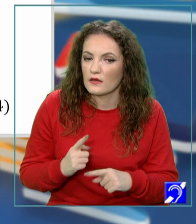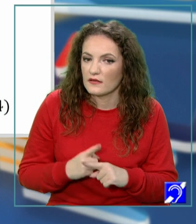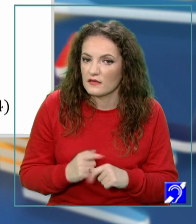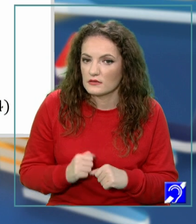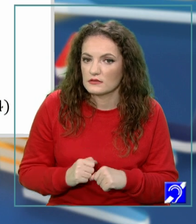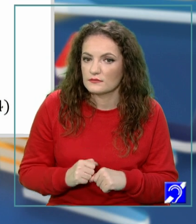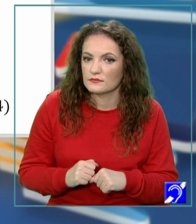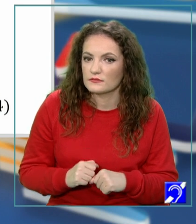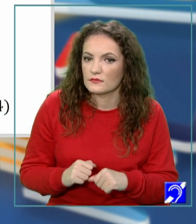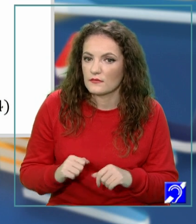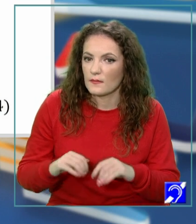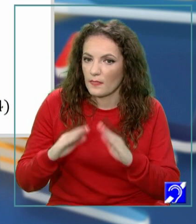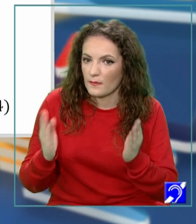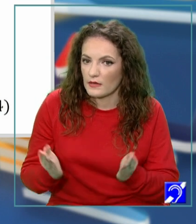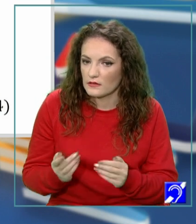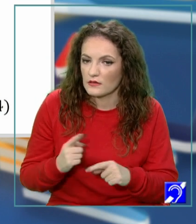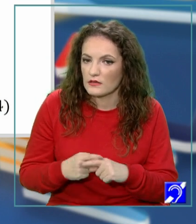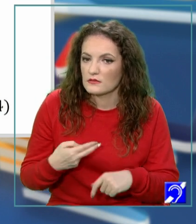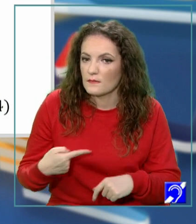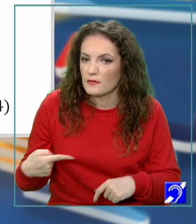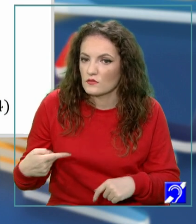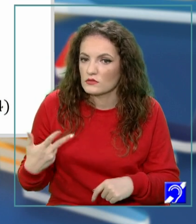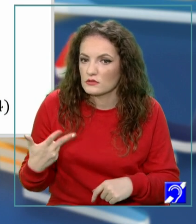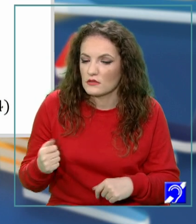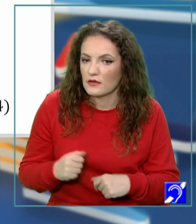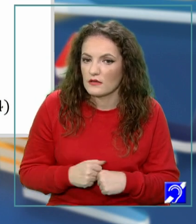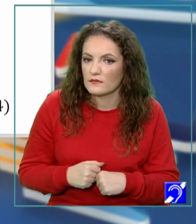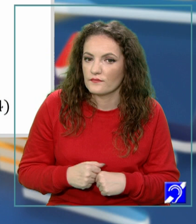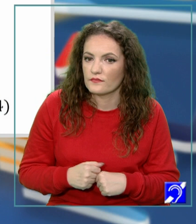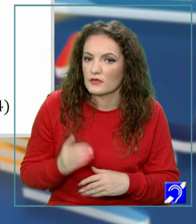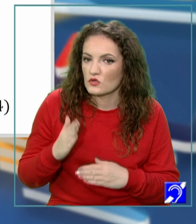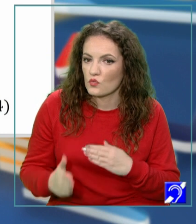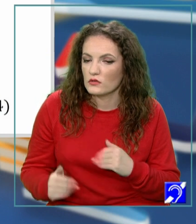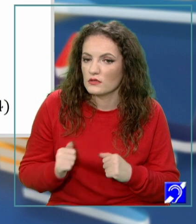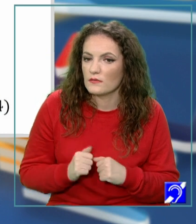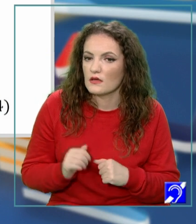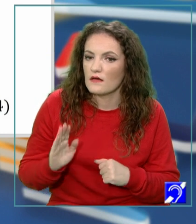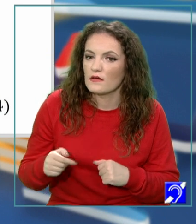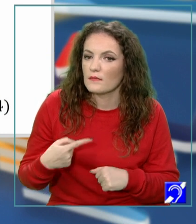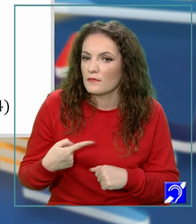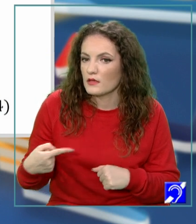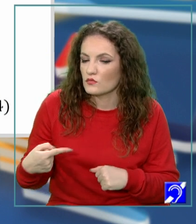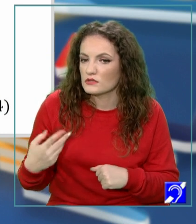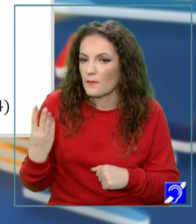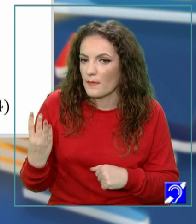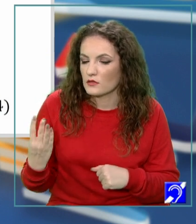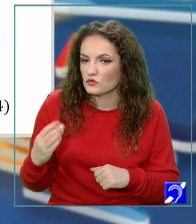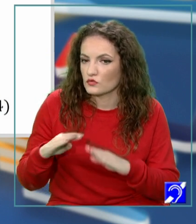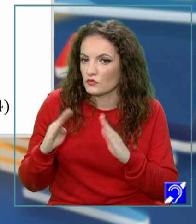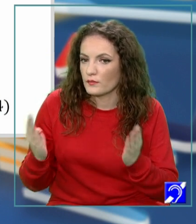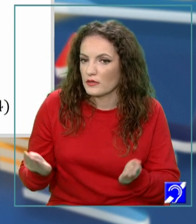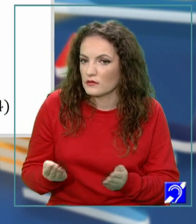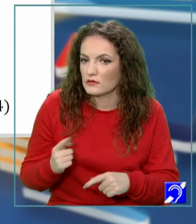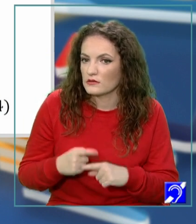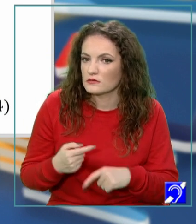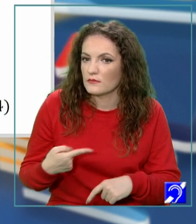comun și voi obține x pe lângă x minus 3, iar între ultimii doi termeni îl voi da pe minus 4 factor comun și voi da minus 4